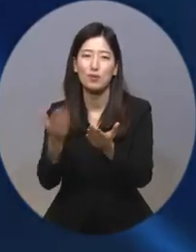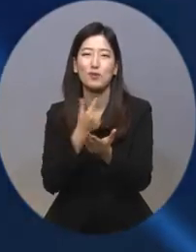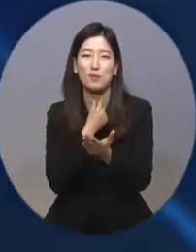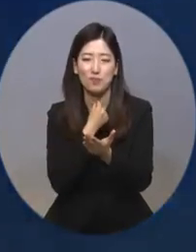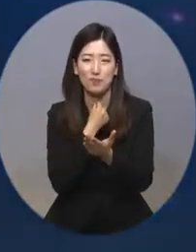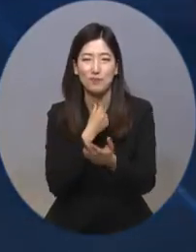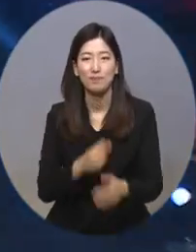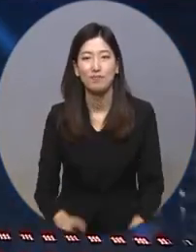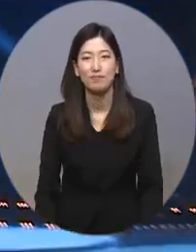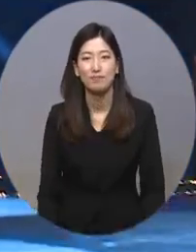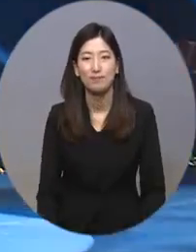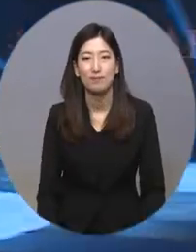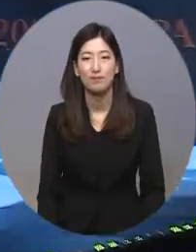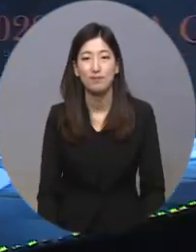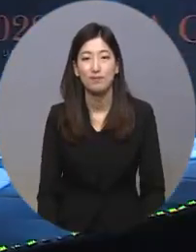석순 용입니다